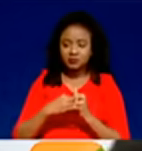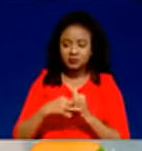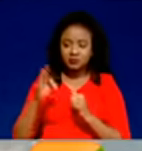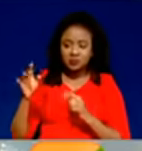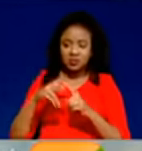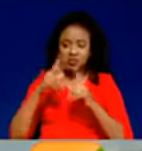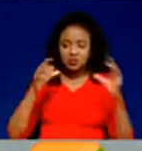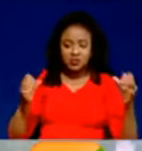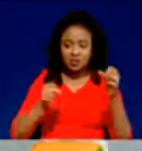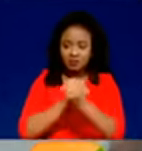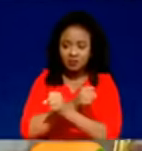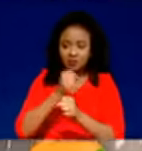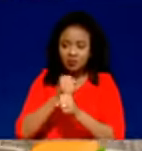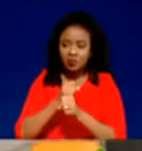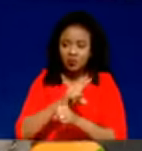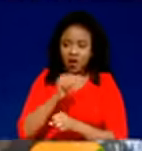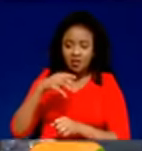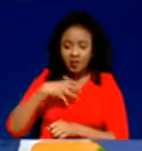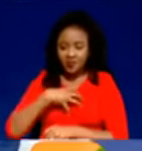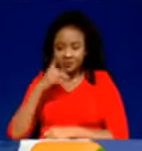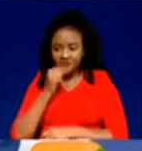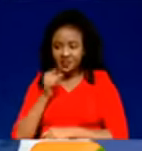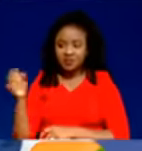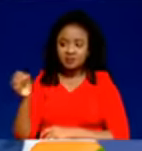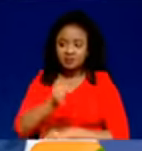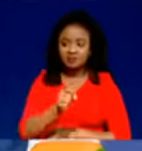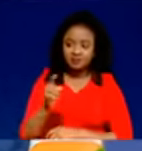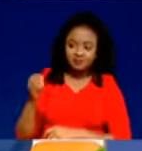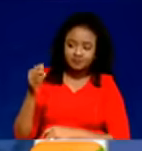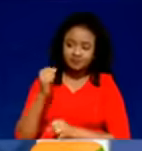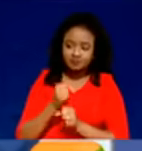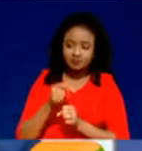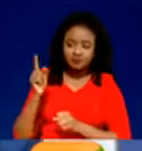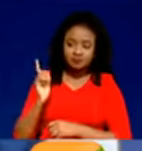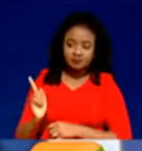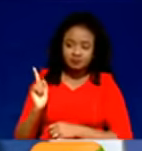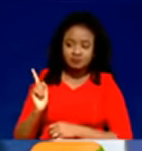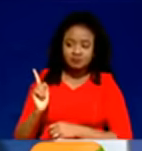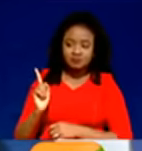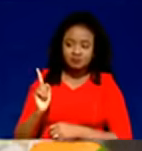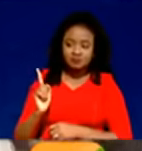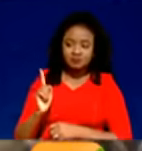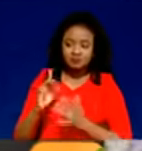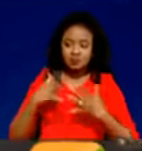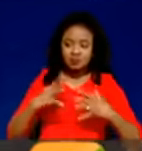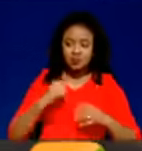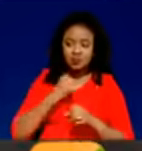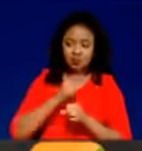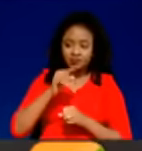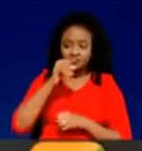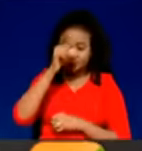Robert Kibochi aliyestaafu, Jenerali Ogola alikuwa miongoni mwa maafisa wakuu